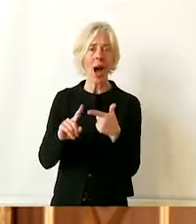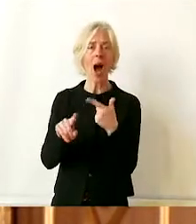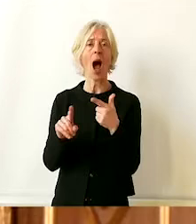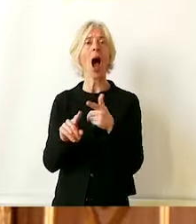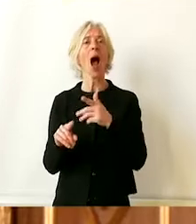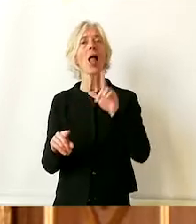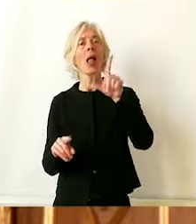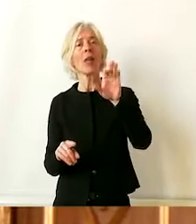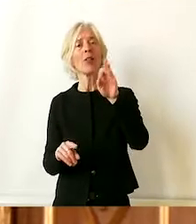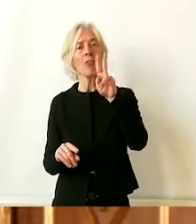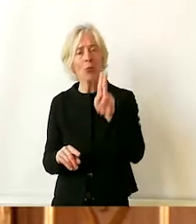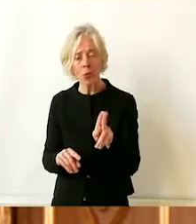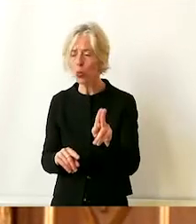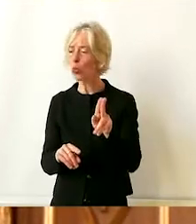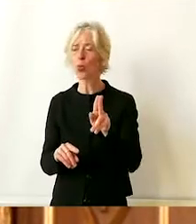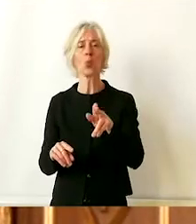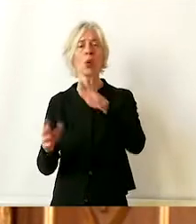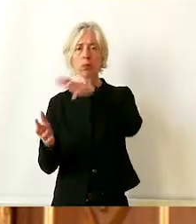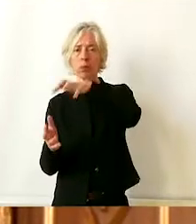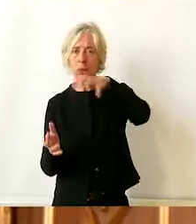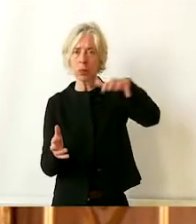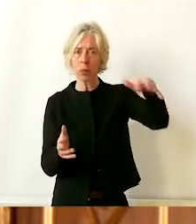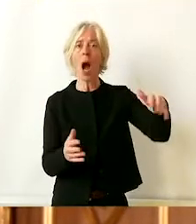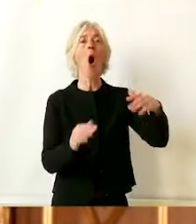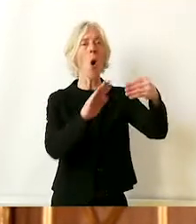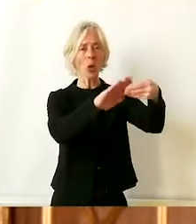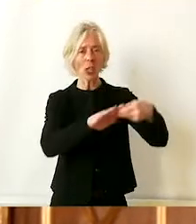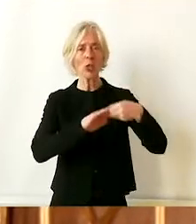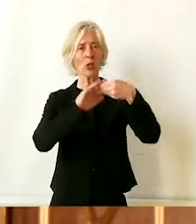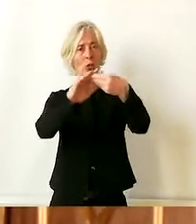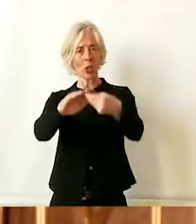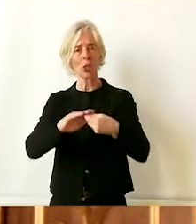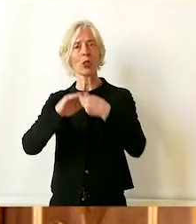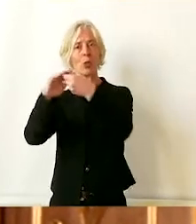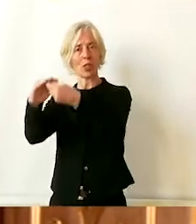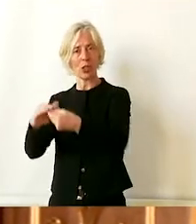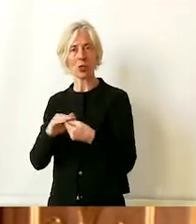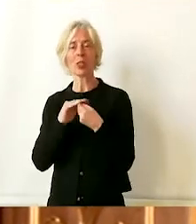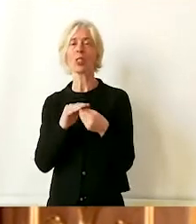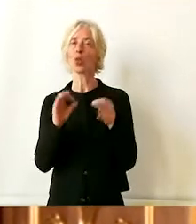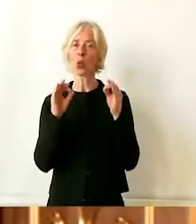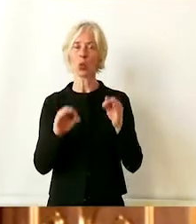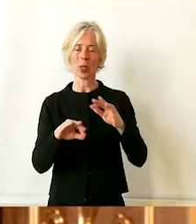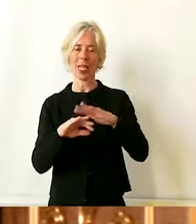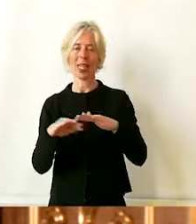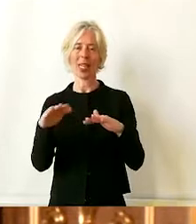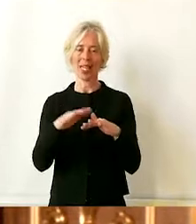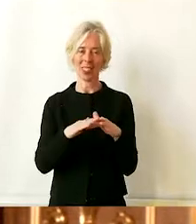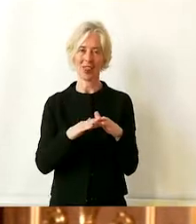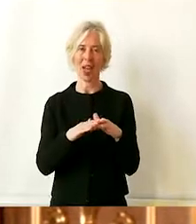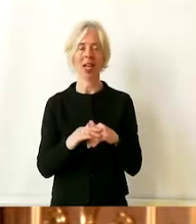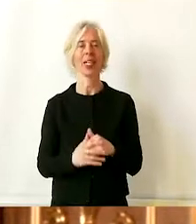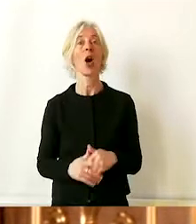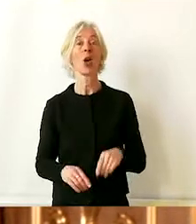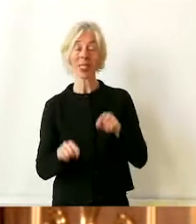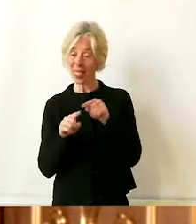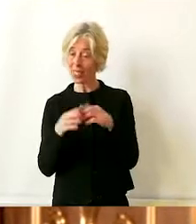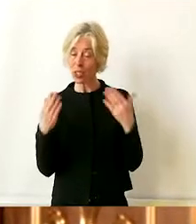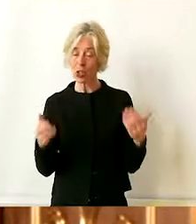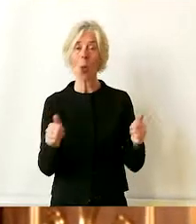KUMAS und unsere Regionalmanagement- und Standardmarketinggesellschaft A3. Und diese Partner haben